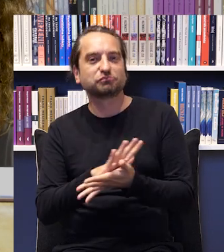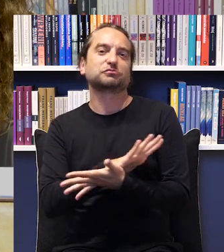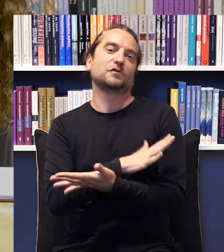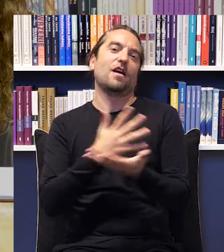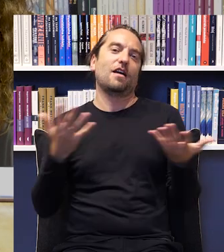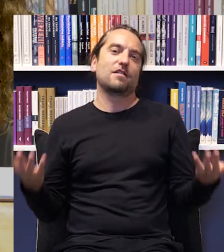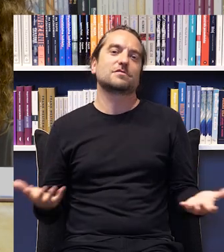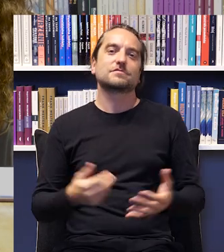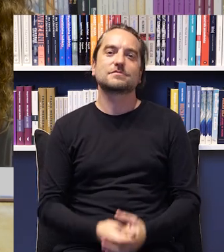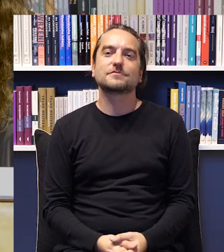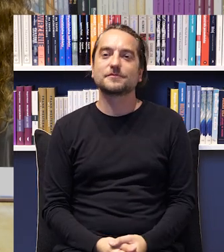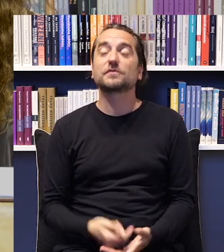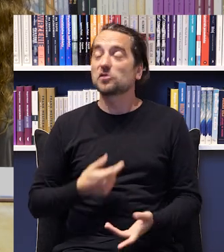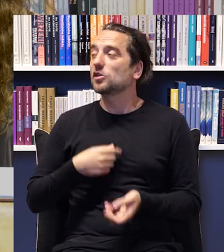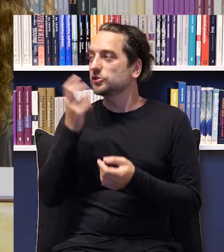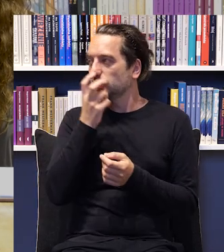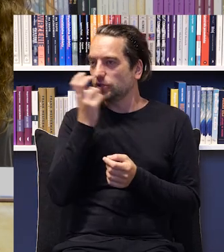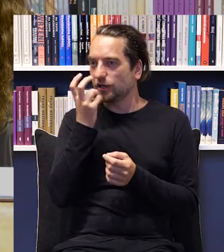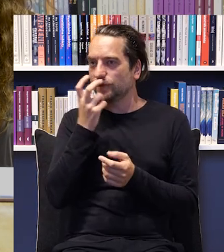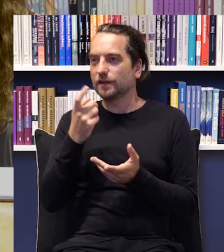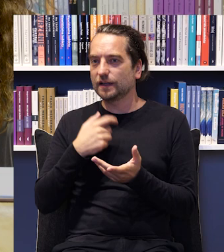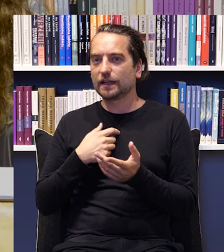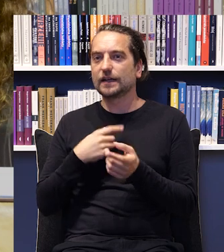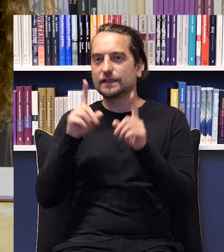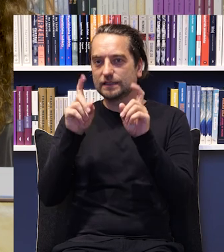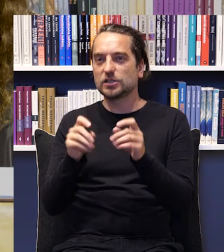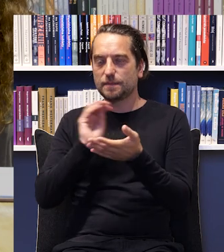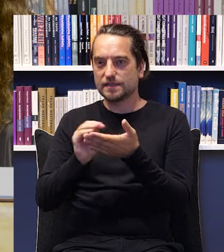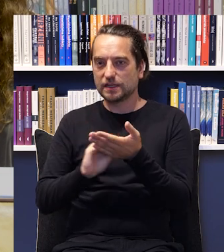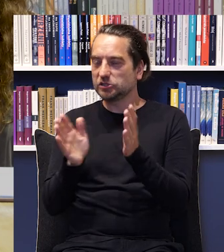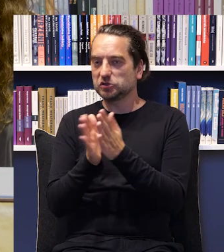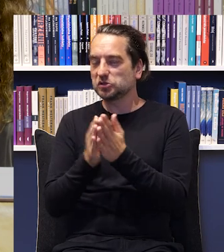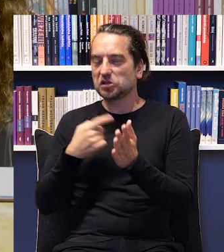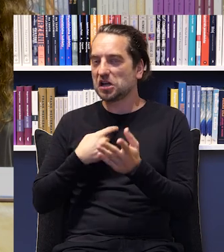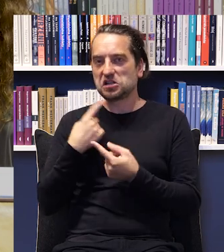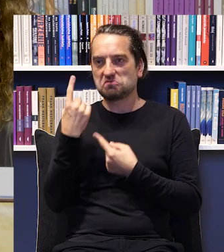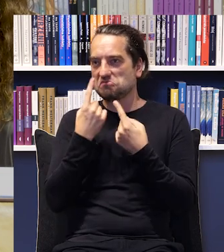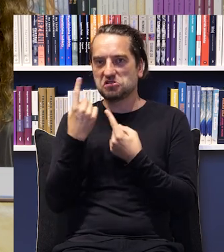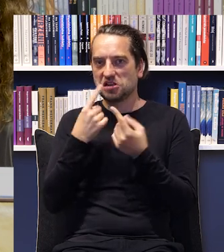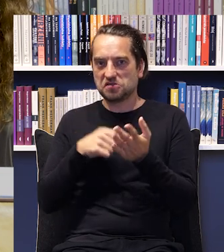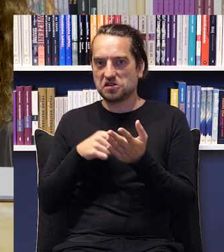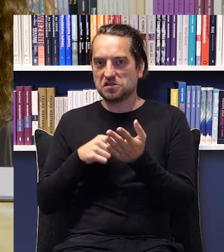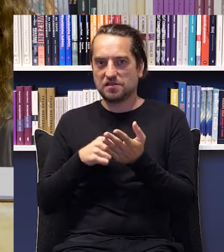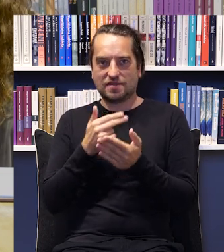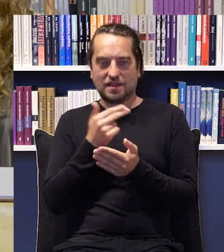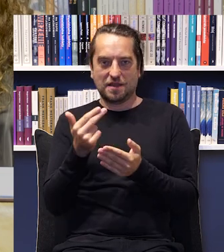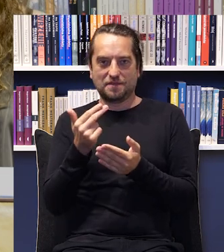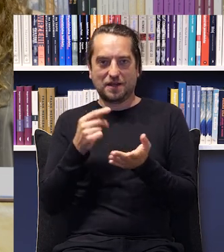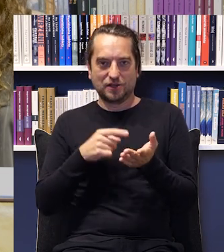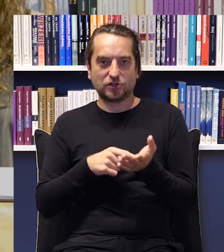ogóle ciekawe, bo jak ja zaczynam pisać tę książkę, to nie myślałam w ogóle o tym, że to będzie książka